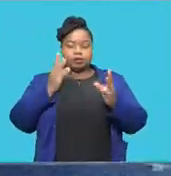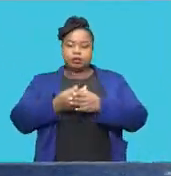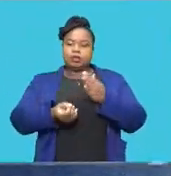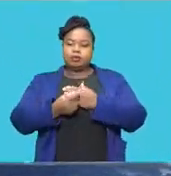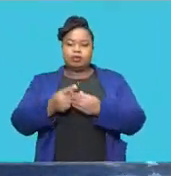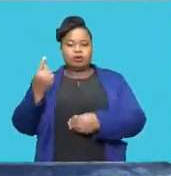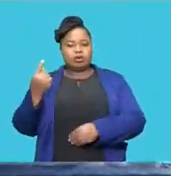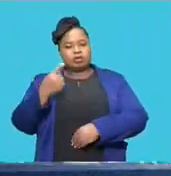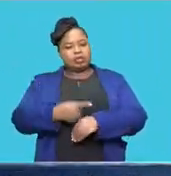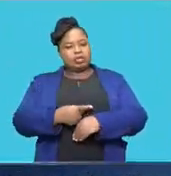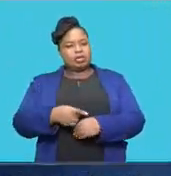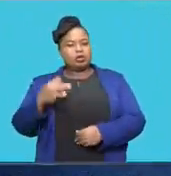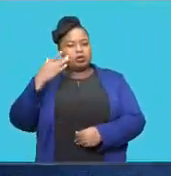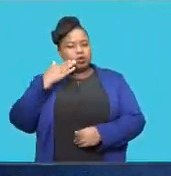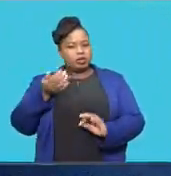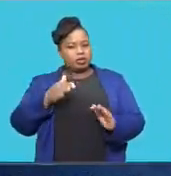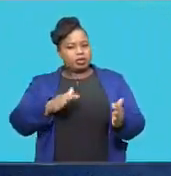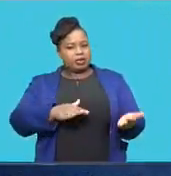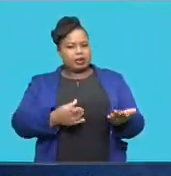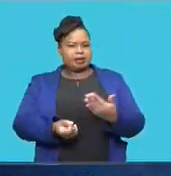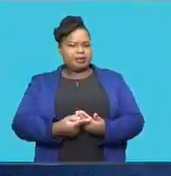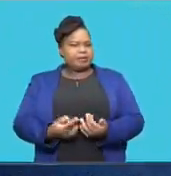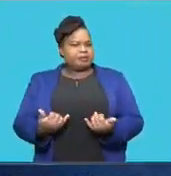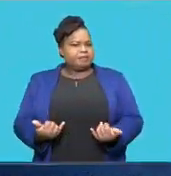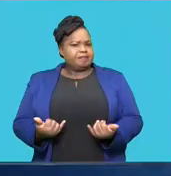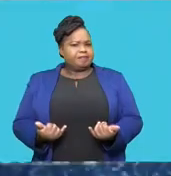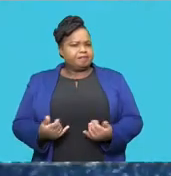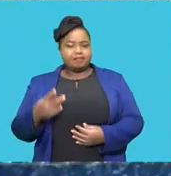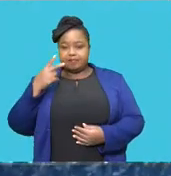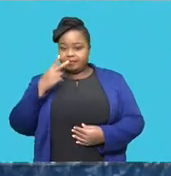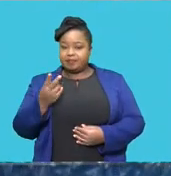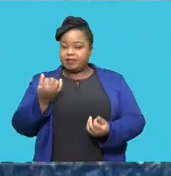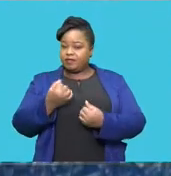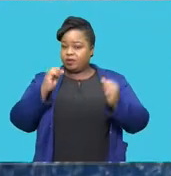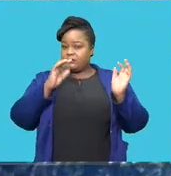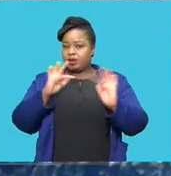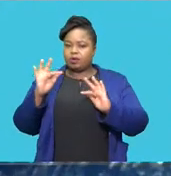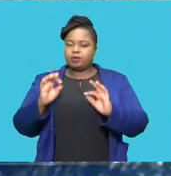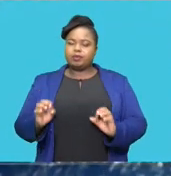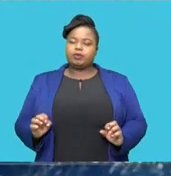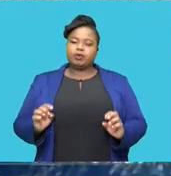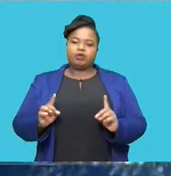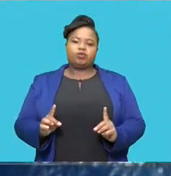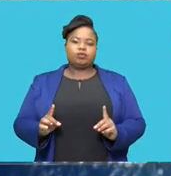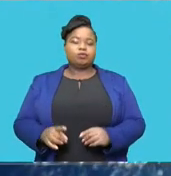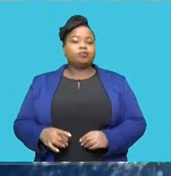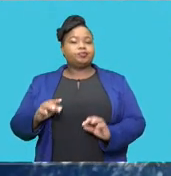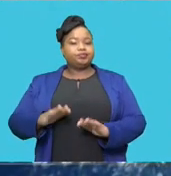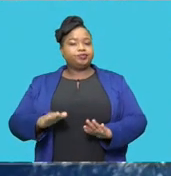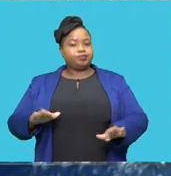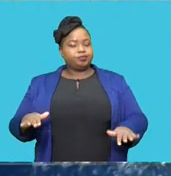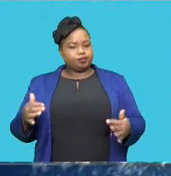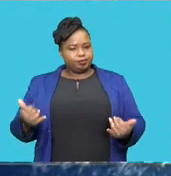lathi laphalala laba neziqhamo ezinjani namhlawumbi xa bejonga kwicala elihle kwinkululeko yemfundo. Imfundo apho abantwana